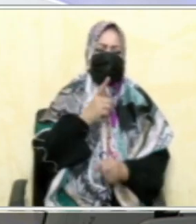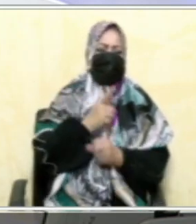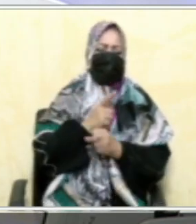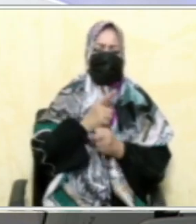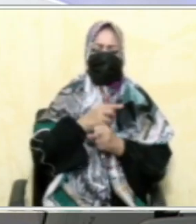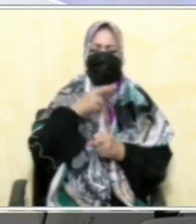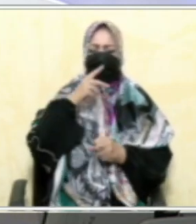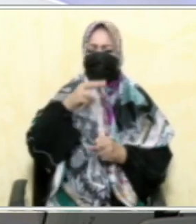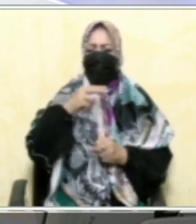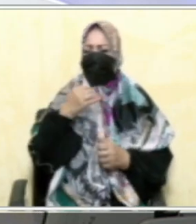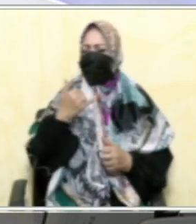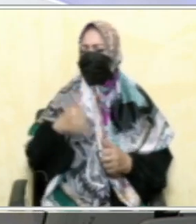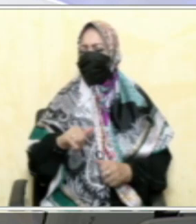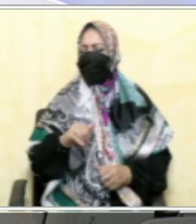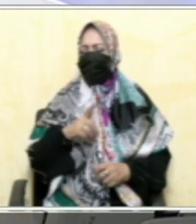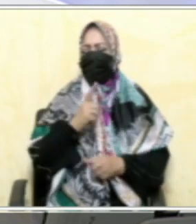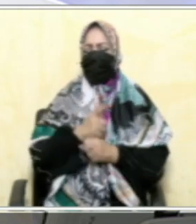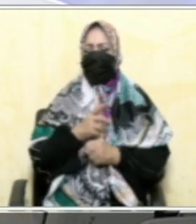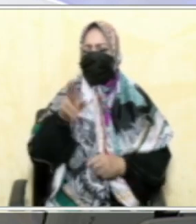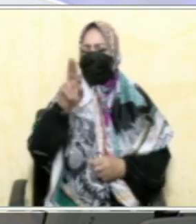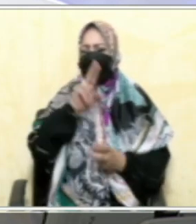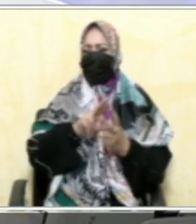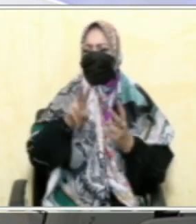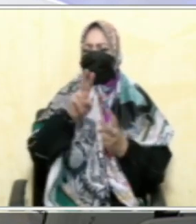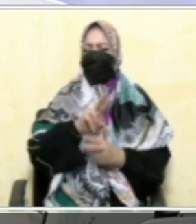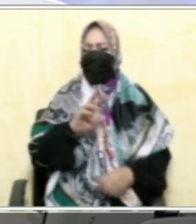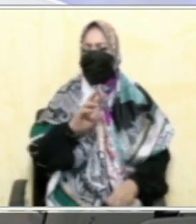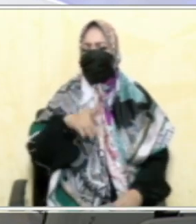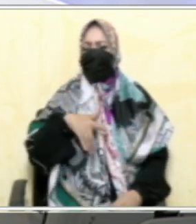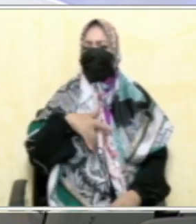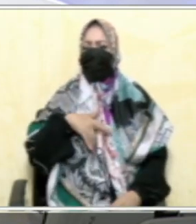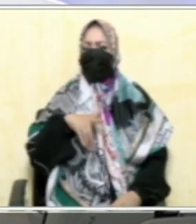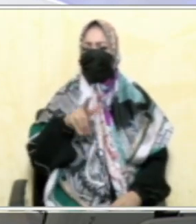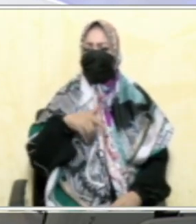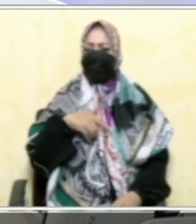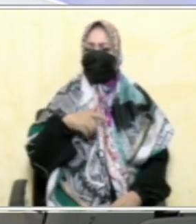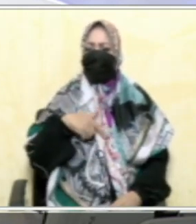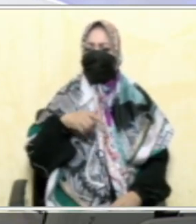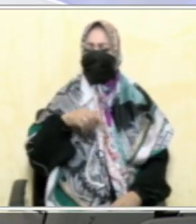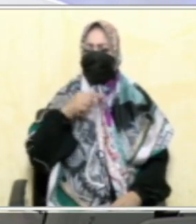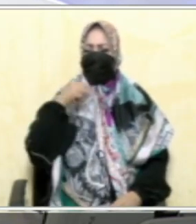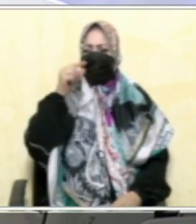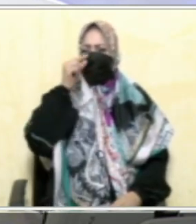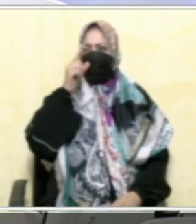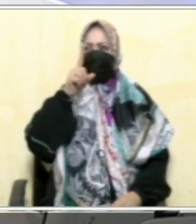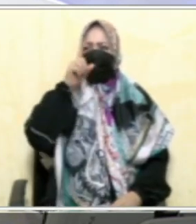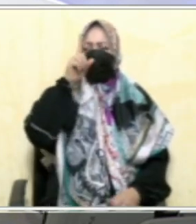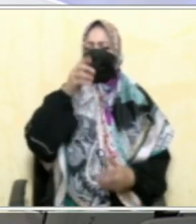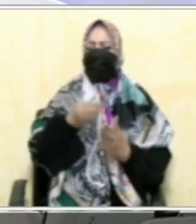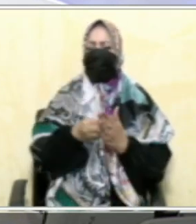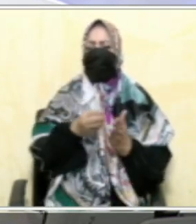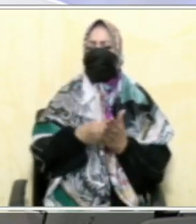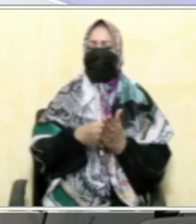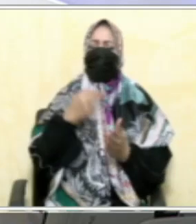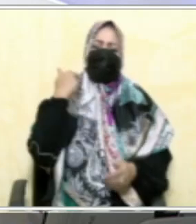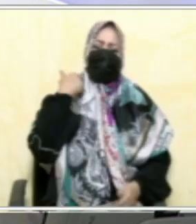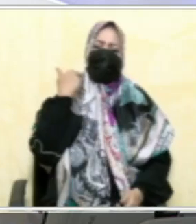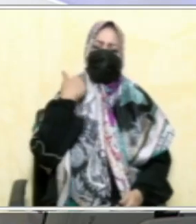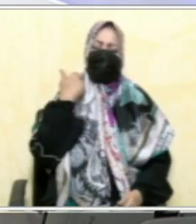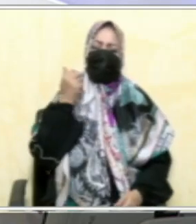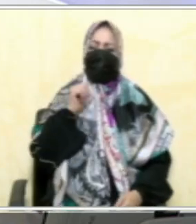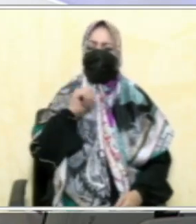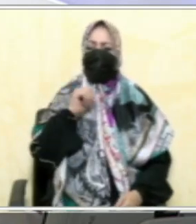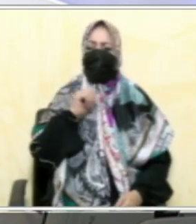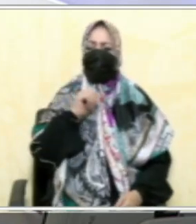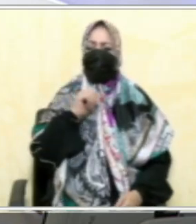ومن ناحية أخرى ينظر أيضا بمنظار اجتماعي. الأمر الثالث وهو ما أود الوقوف عنده